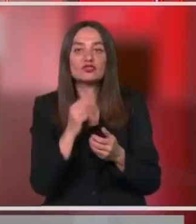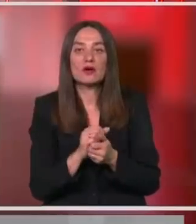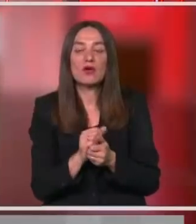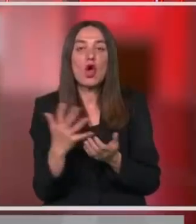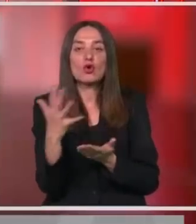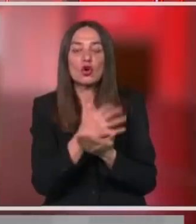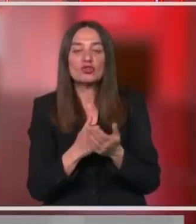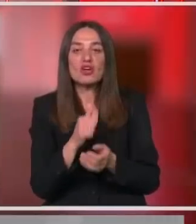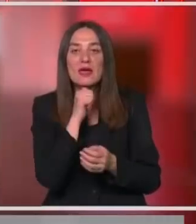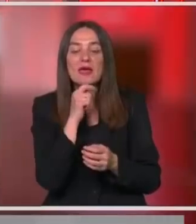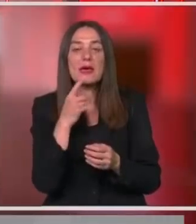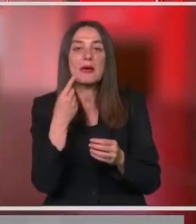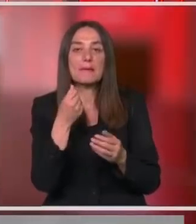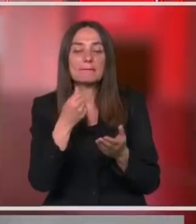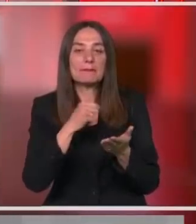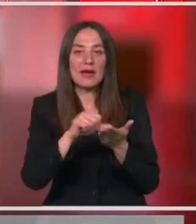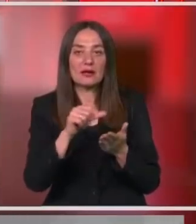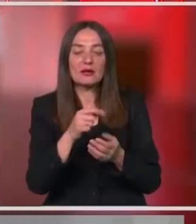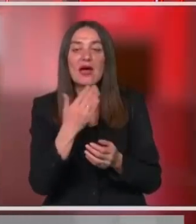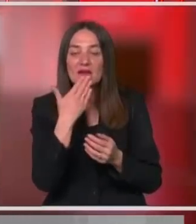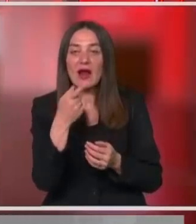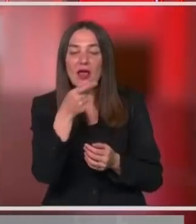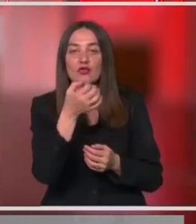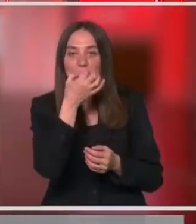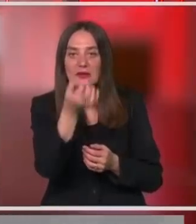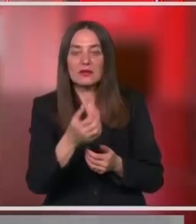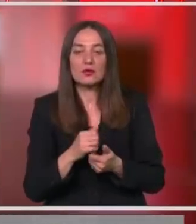povećalo korišćenje i bankinga? Hvala Jovana za tom pitanju.